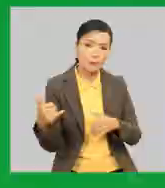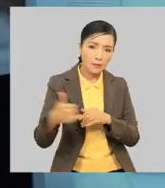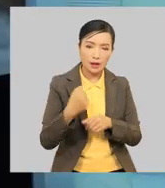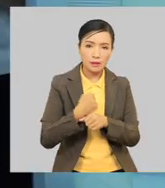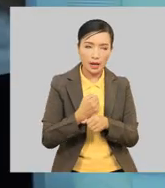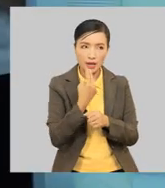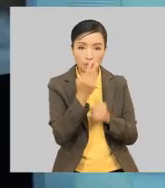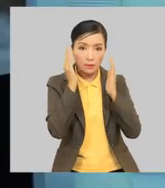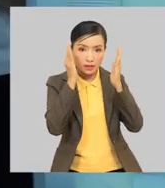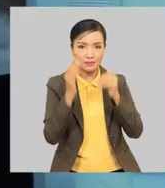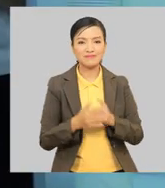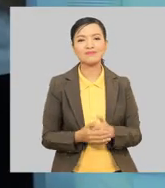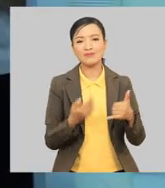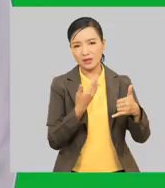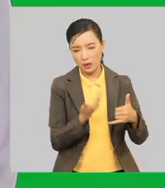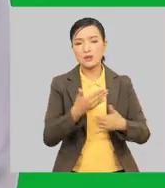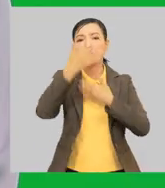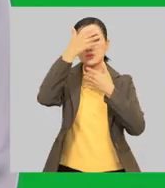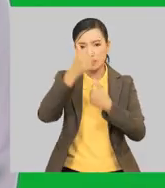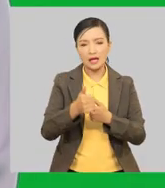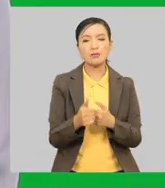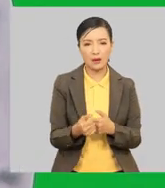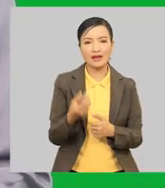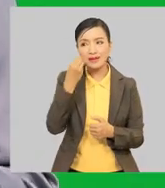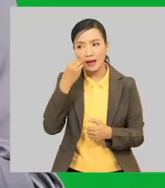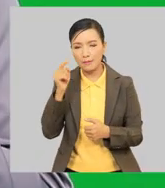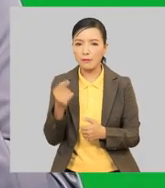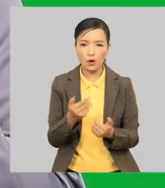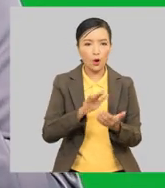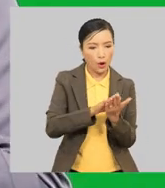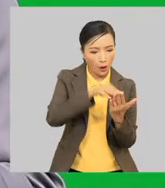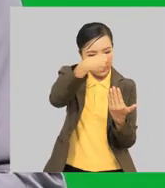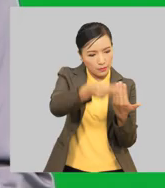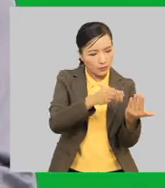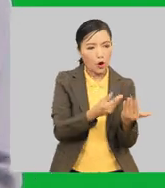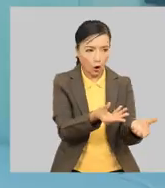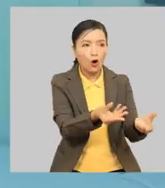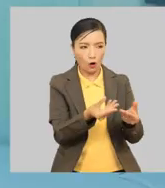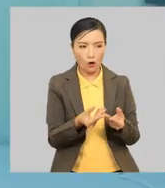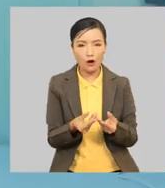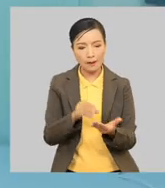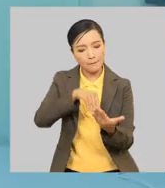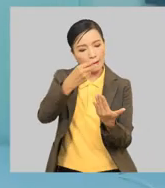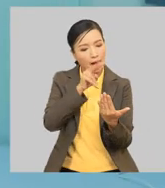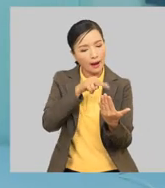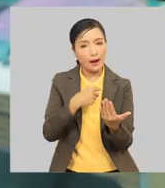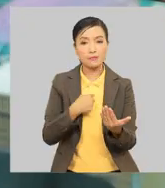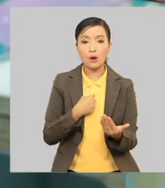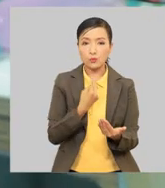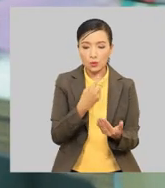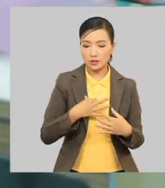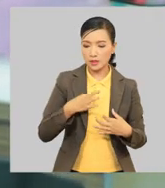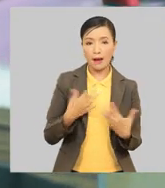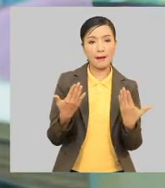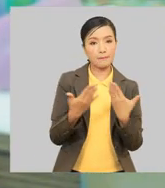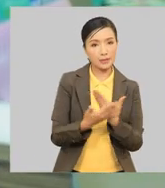ขาอย่างไรบ้างเวลาเขามาทำงานแต่ละครั้งครับพี่ เป็นคนใส่ใจเวลาเขาจะกลับไปเนี่ยต้องเอาบทกลับไป oh. ค่ะในส่วน